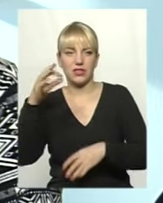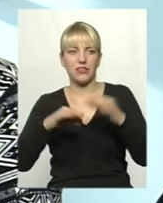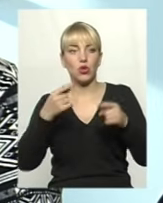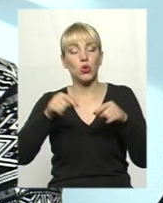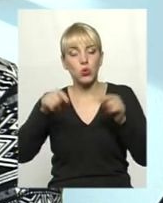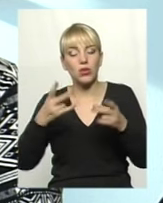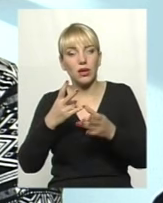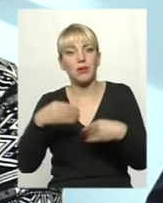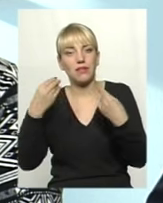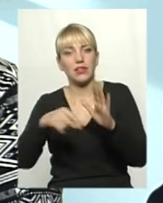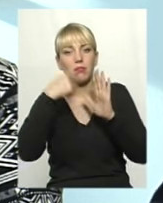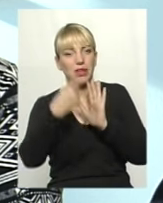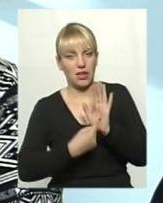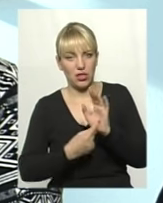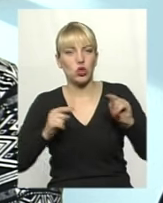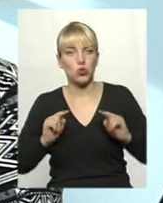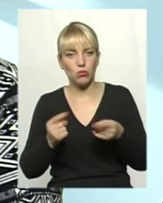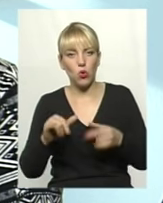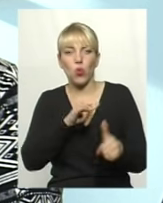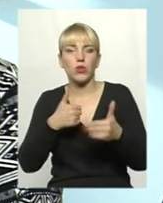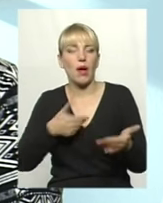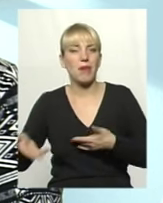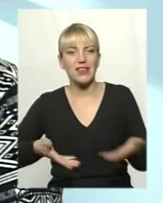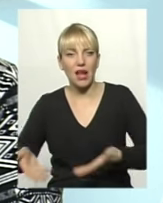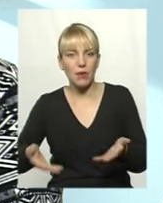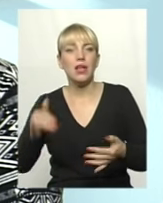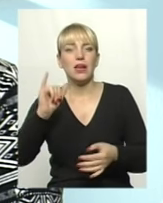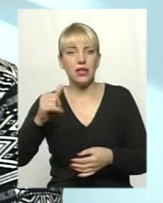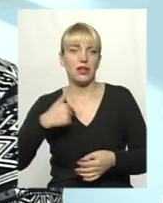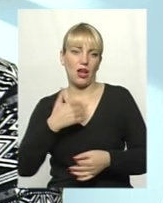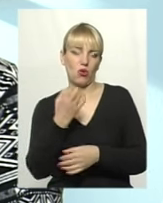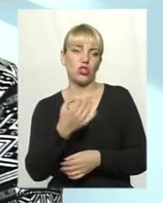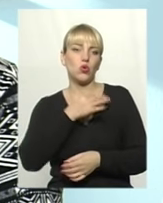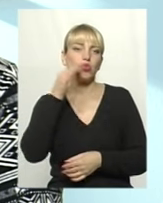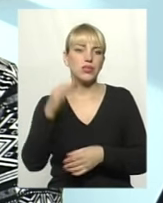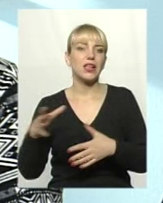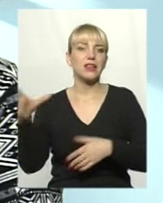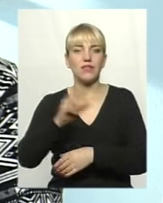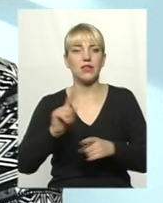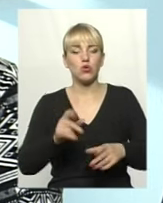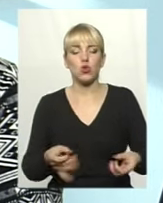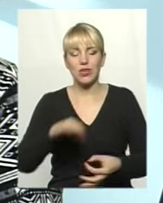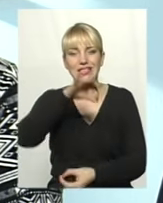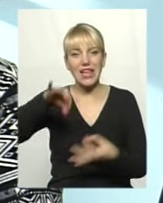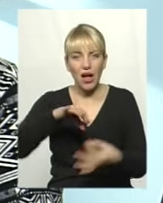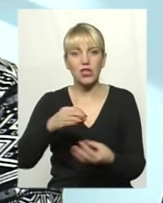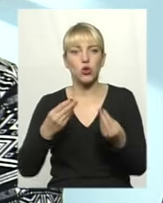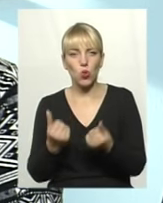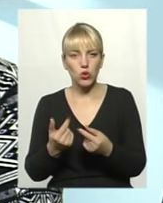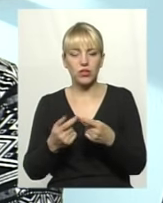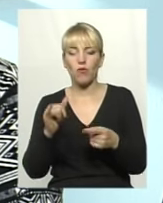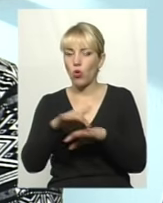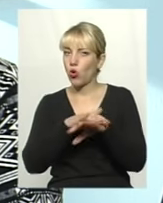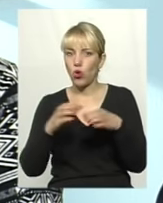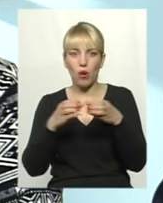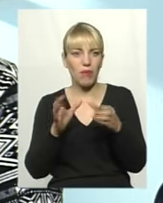треба задавати питання, чому, куди ми йдемо. Мало того, я хочу сказати всім, що залишок коштів в громаді не